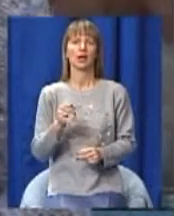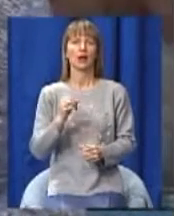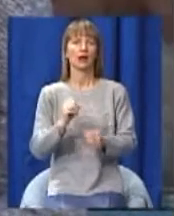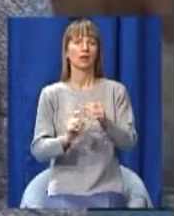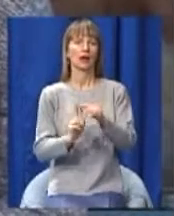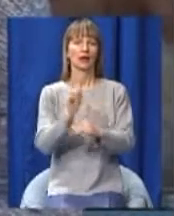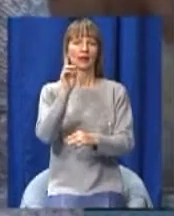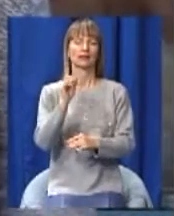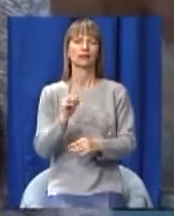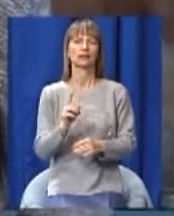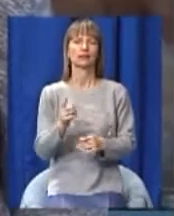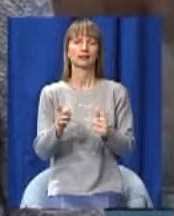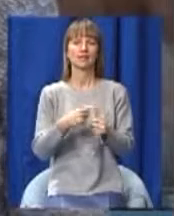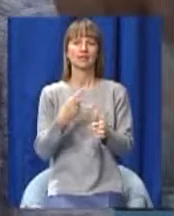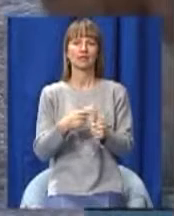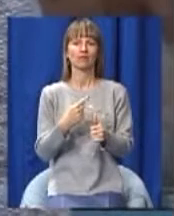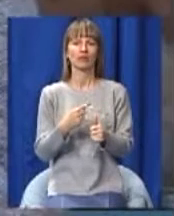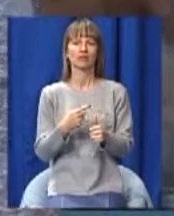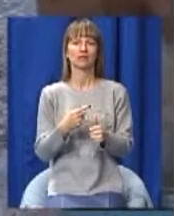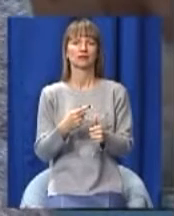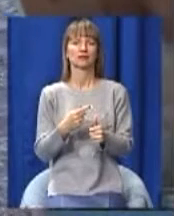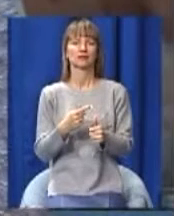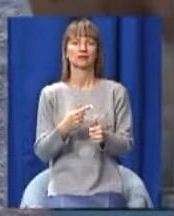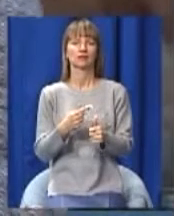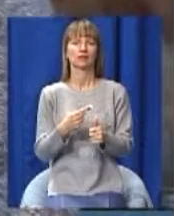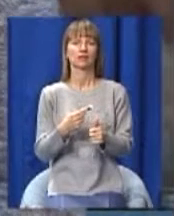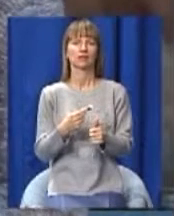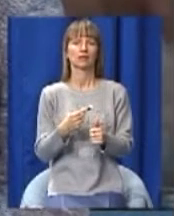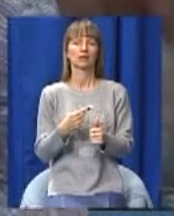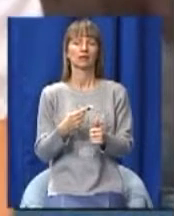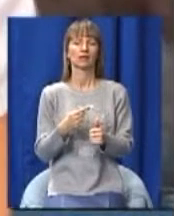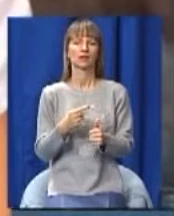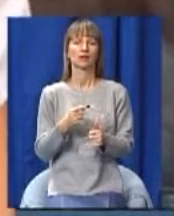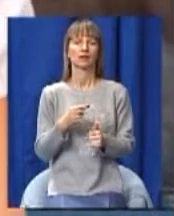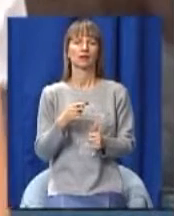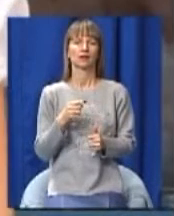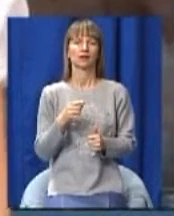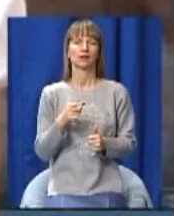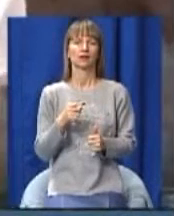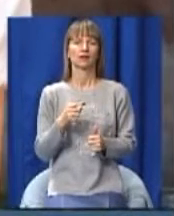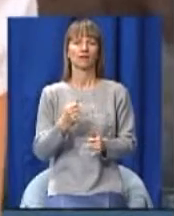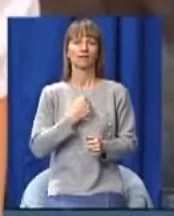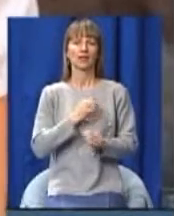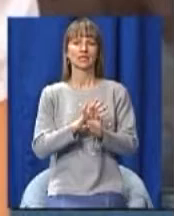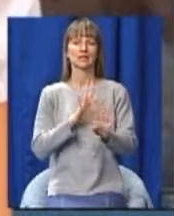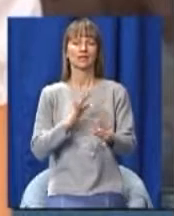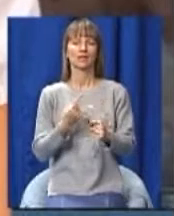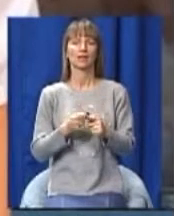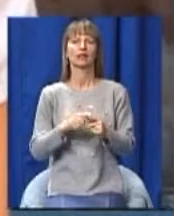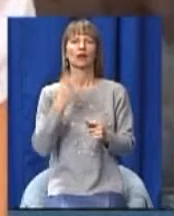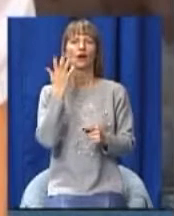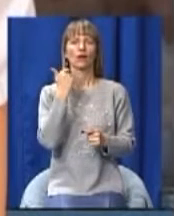Ракеты называются, которые они в мешочек попали. А войска – это